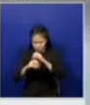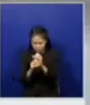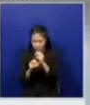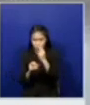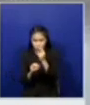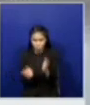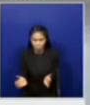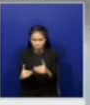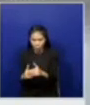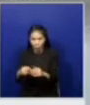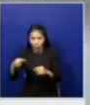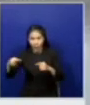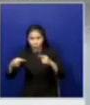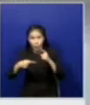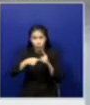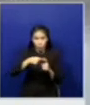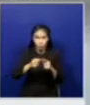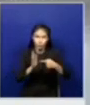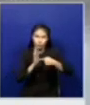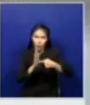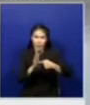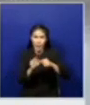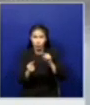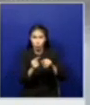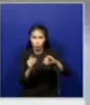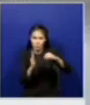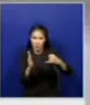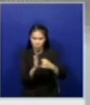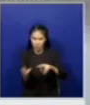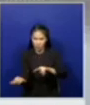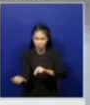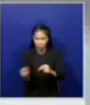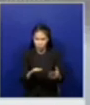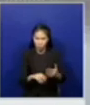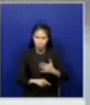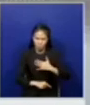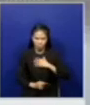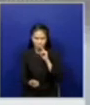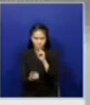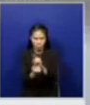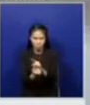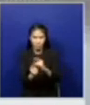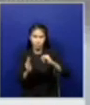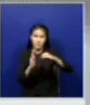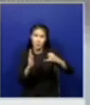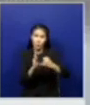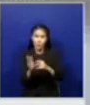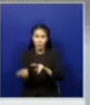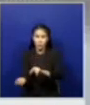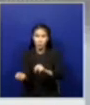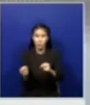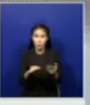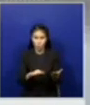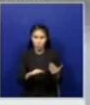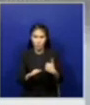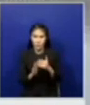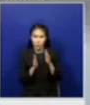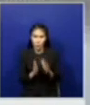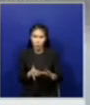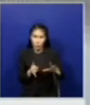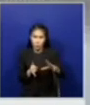ต้องยกตัวอย่างที่นครพนมที่ผมพบเองจังหวัดนครพนมตรวจพบผู้ติดเชื้อ2